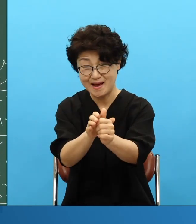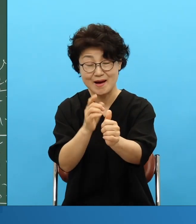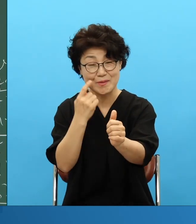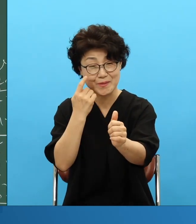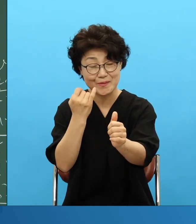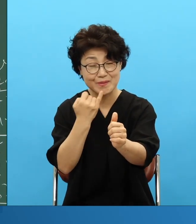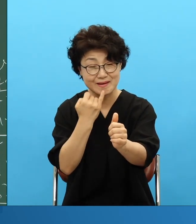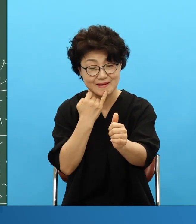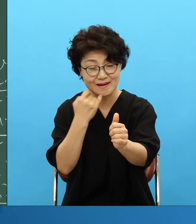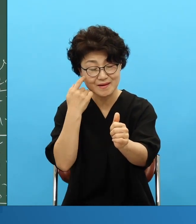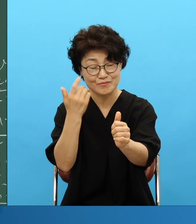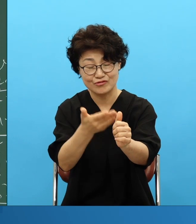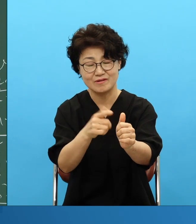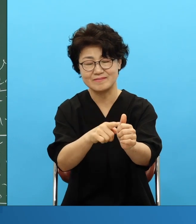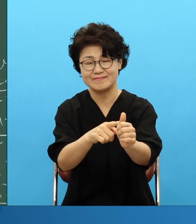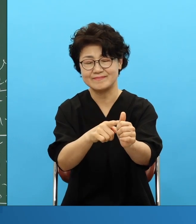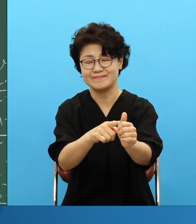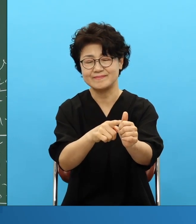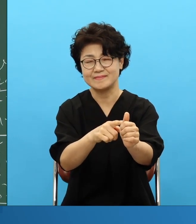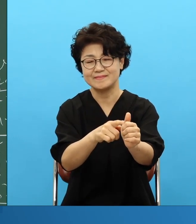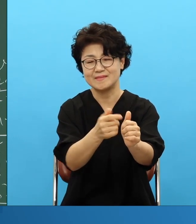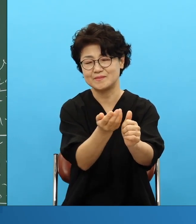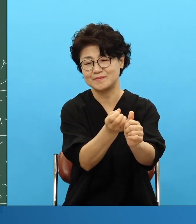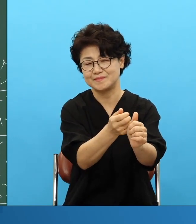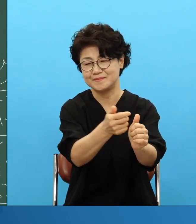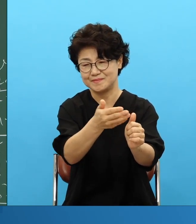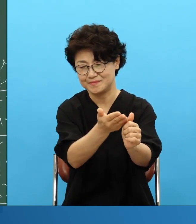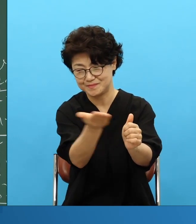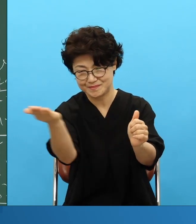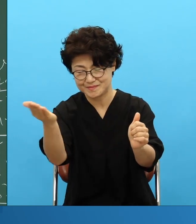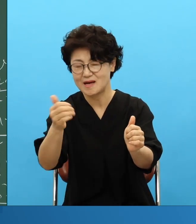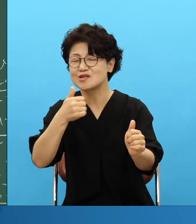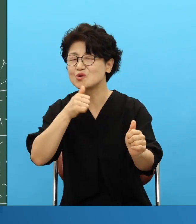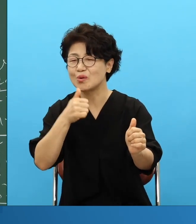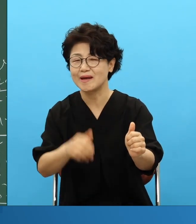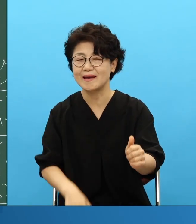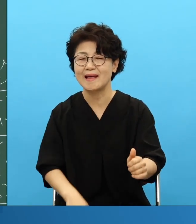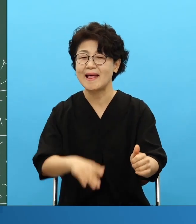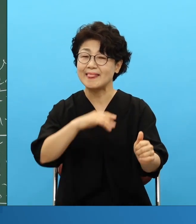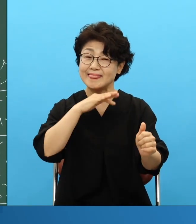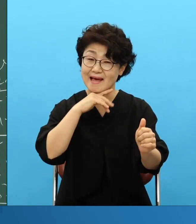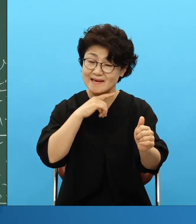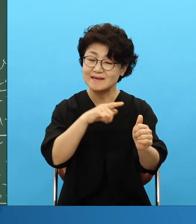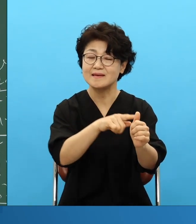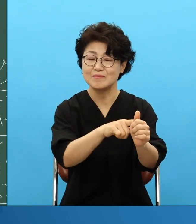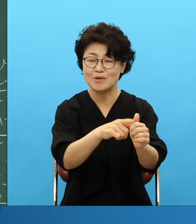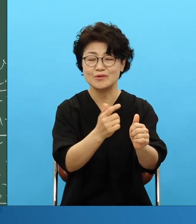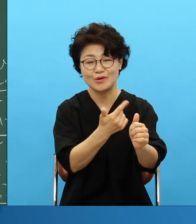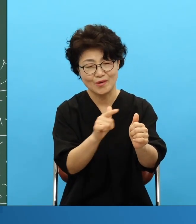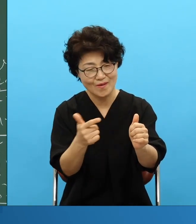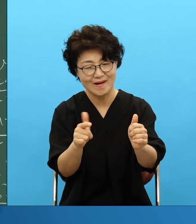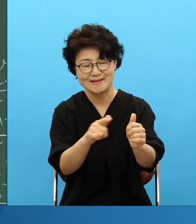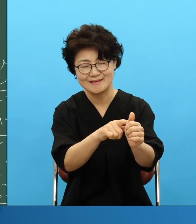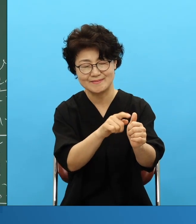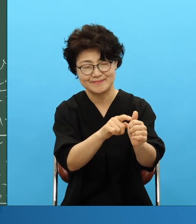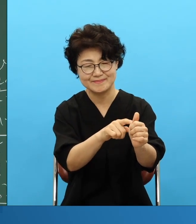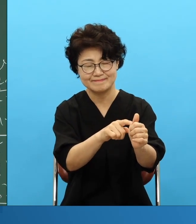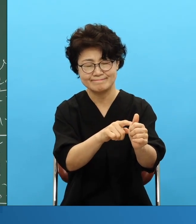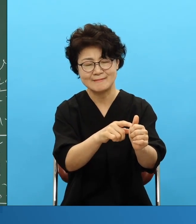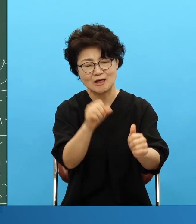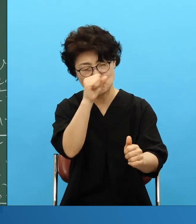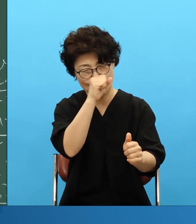한 거예요. And so I introduced him. 이분이 뭐 우리 나이는 몇 살 이런데 우리 고등부 맡으면 좋겠다